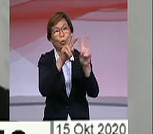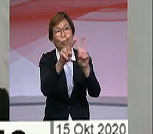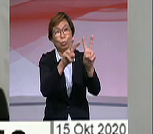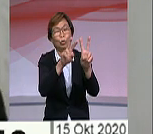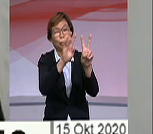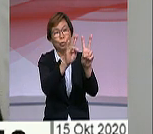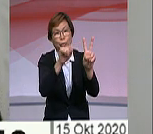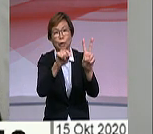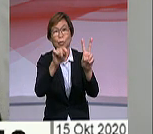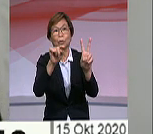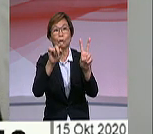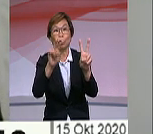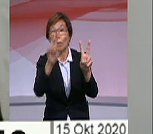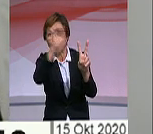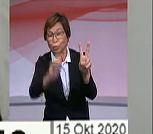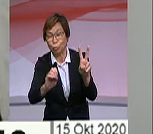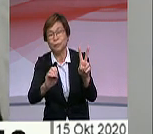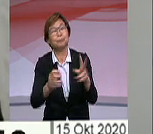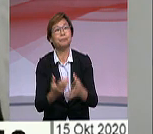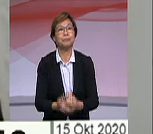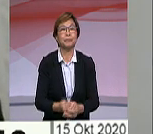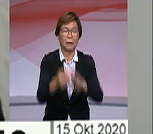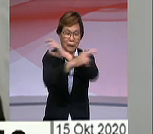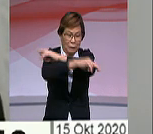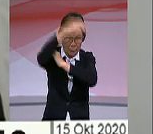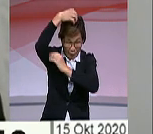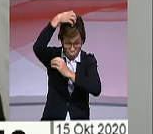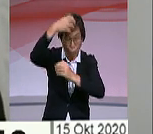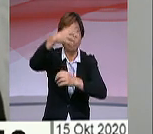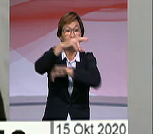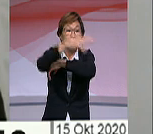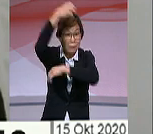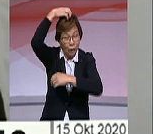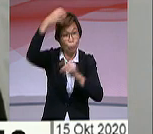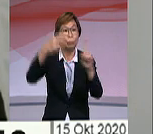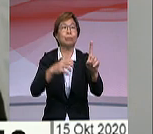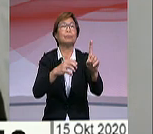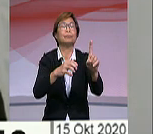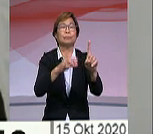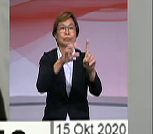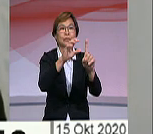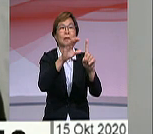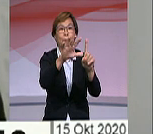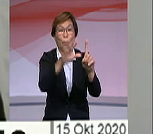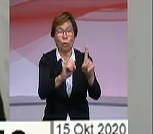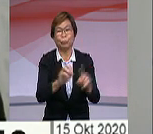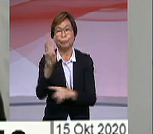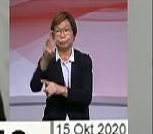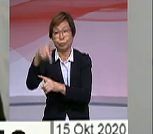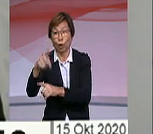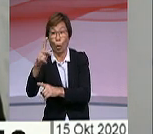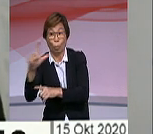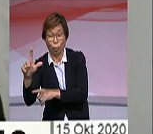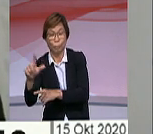27.2% daripada jumlah keseluruhan kes, iaitu negeri Selangor mencatatkan 150 kes, wilayah Persekutuan